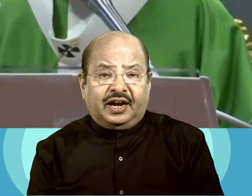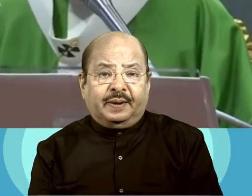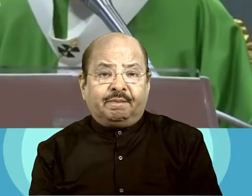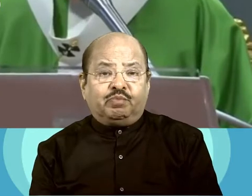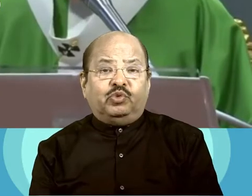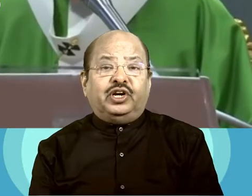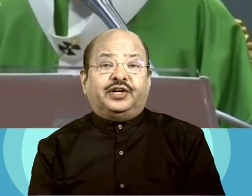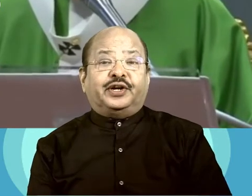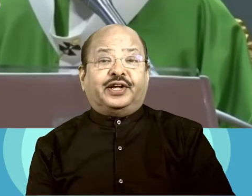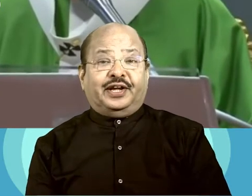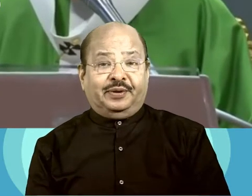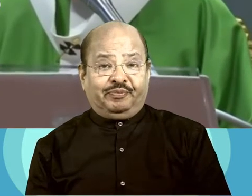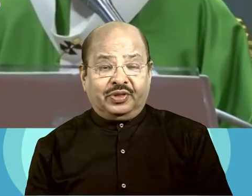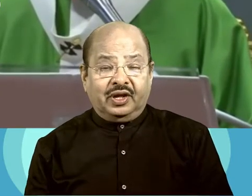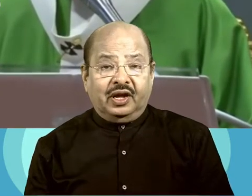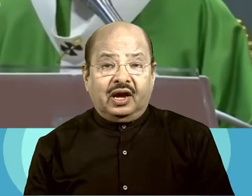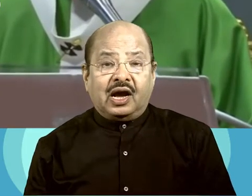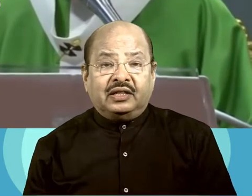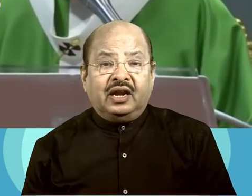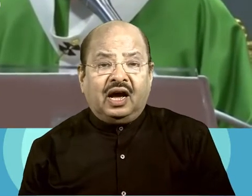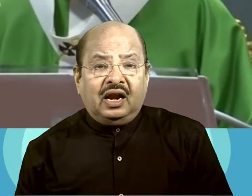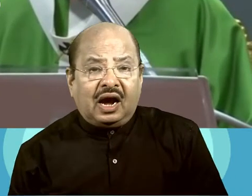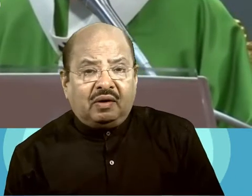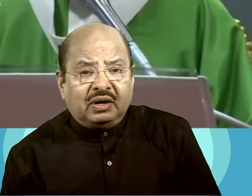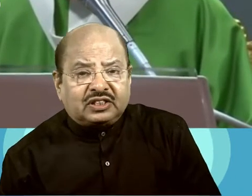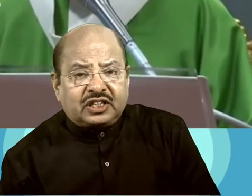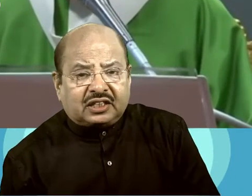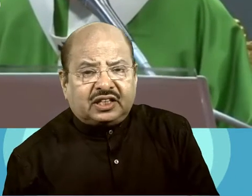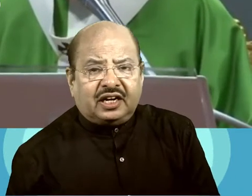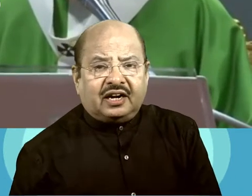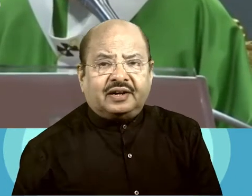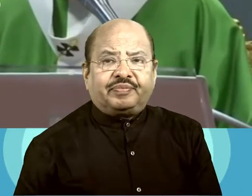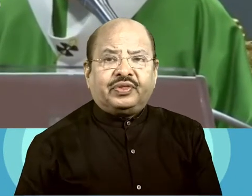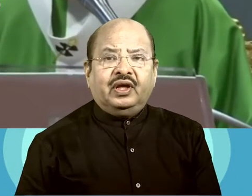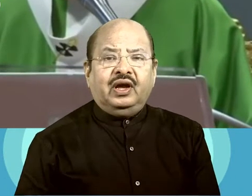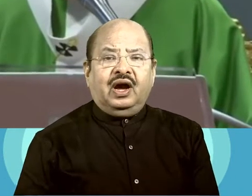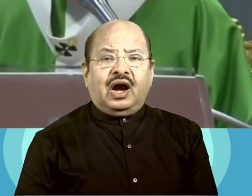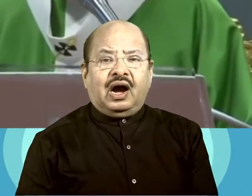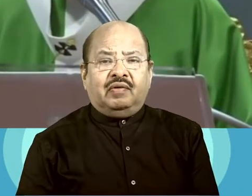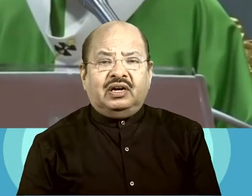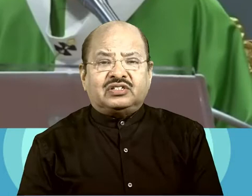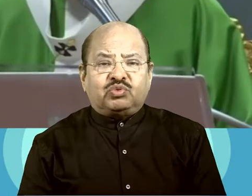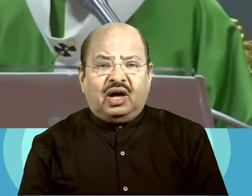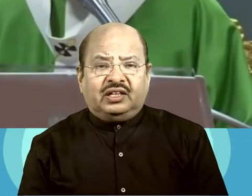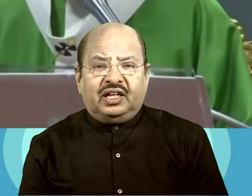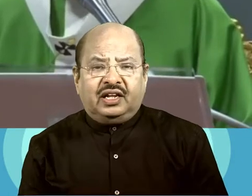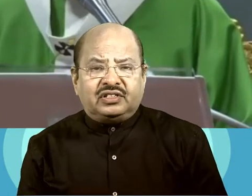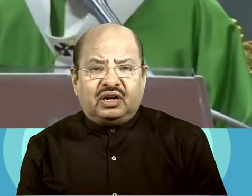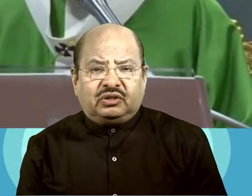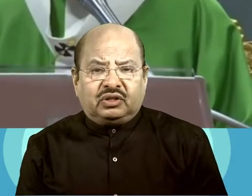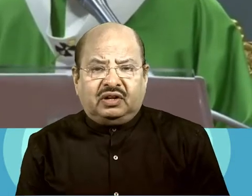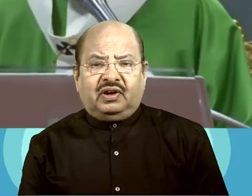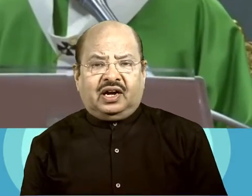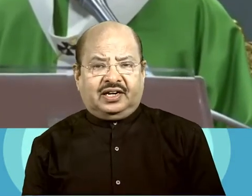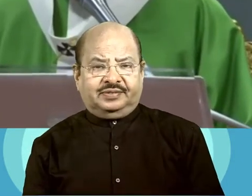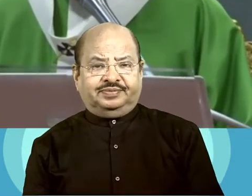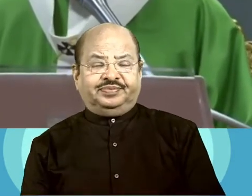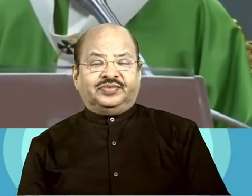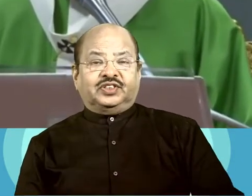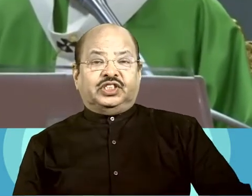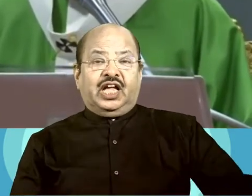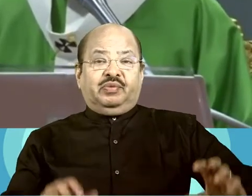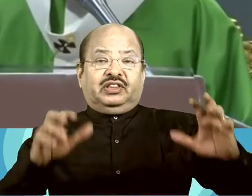അറിഞ്ഞുകൊണ്ട് തന്നെ മുന്നിട്ടിറങ്ങി. അതിനാൽ അവൾ ശക്തയാണ്. അവൾ സ്വാധീനം